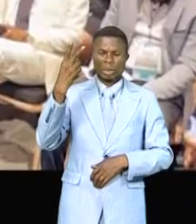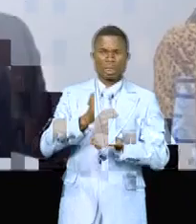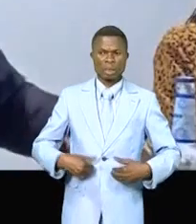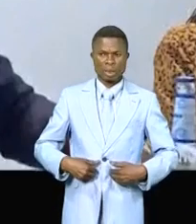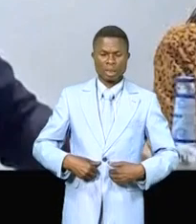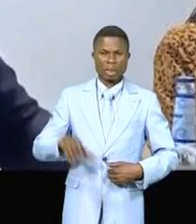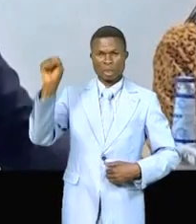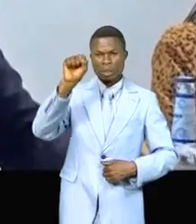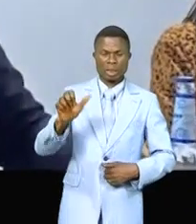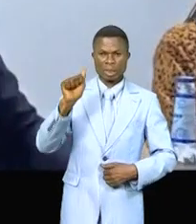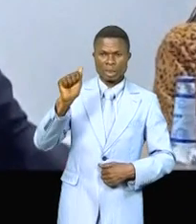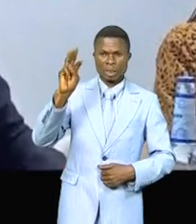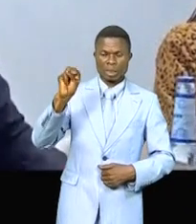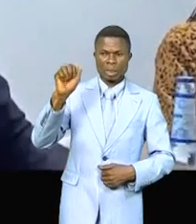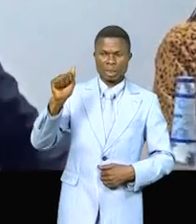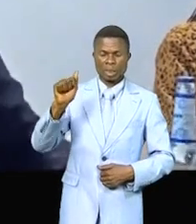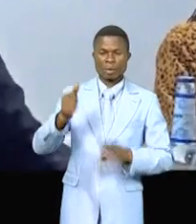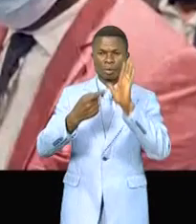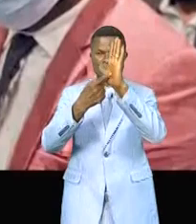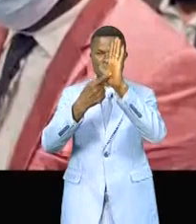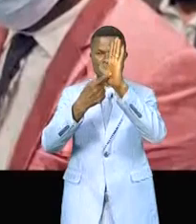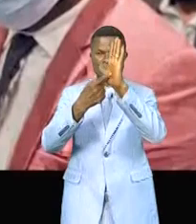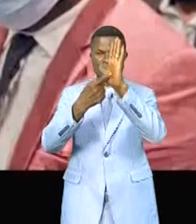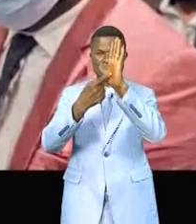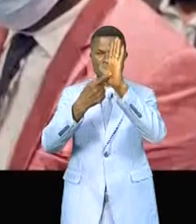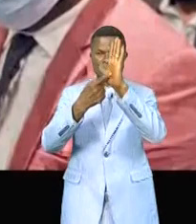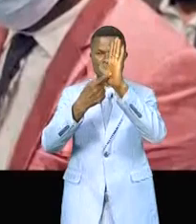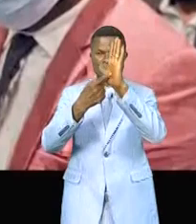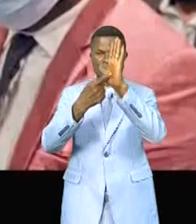Mi Diakenda, représentant du FNJ,